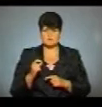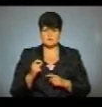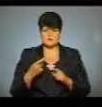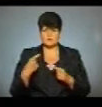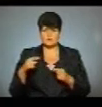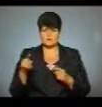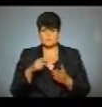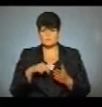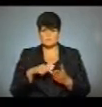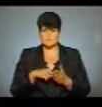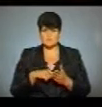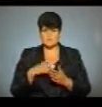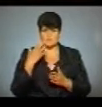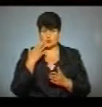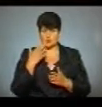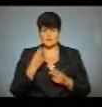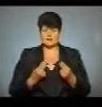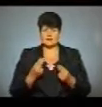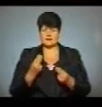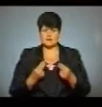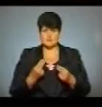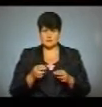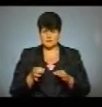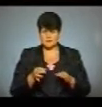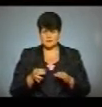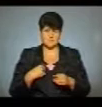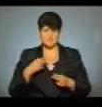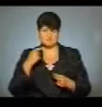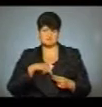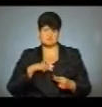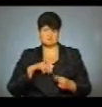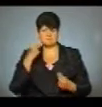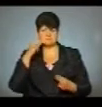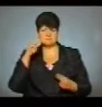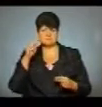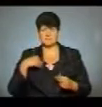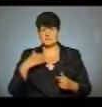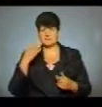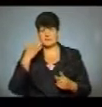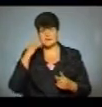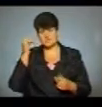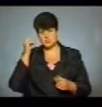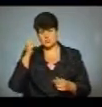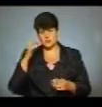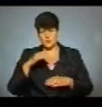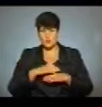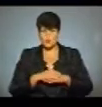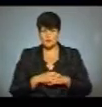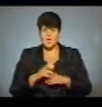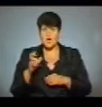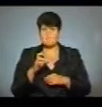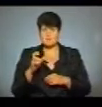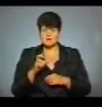друге місто. Коли я в них граю, в мене настрій покращується і мені легше в 4 роки. А бережанець